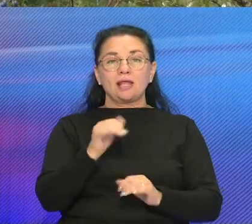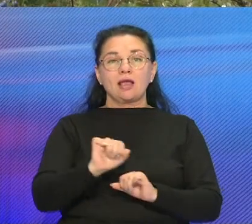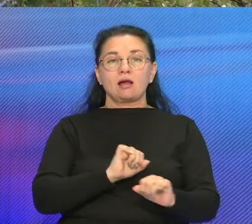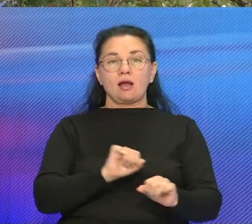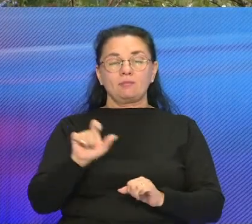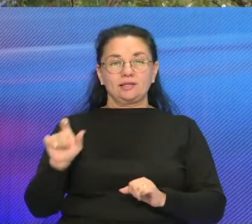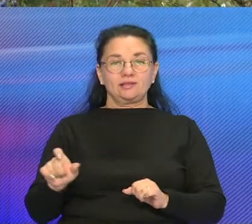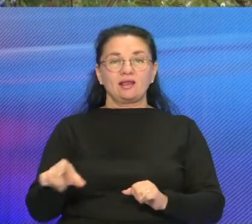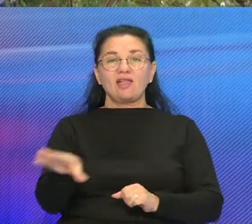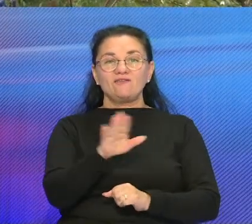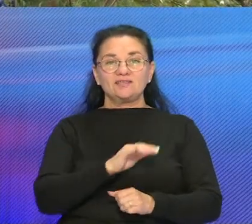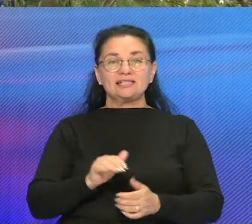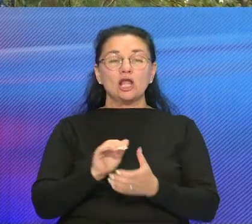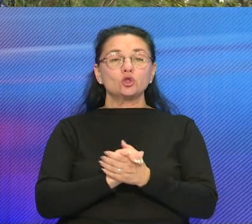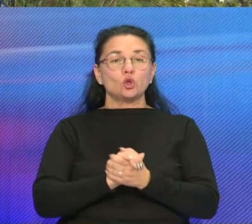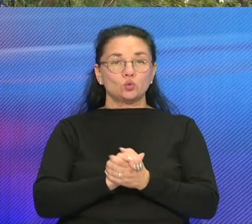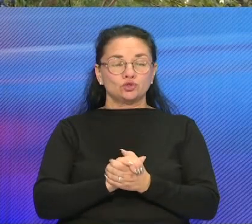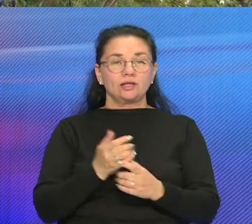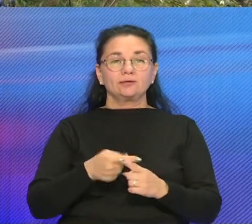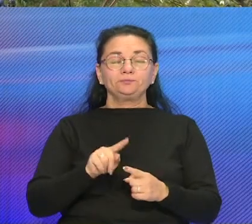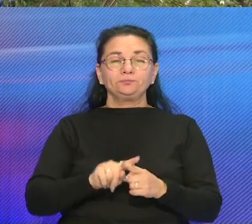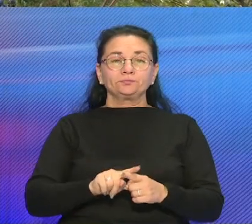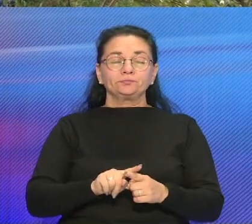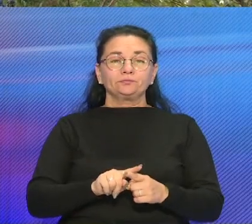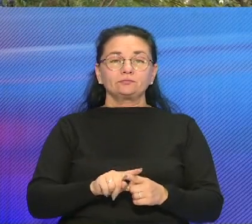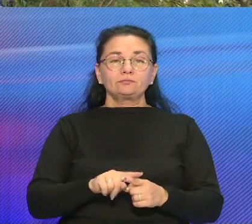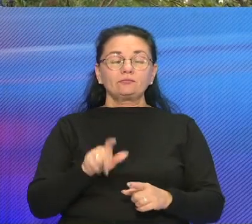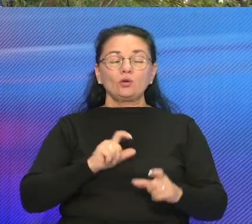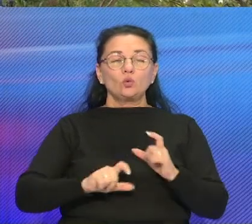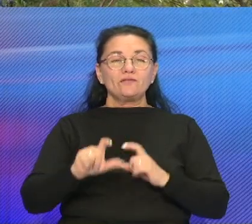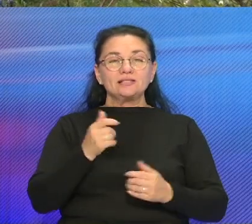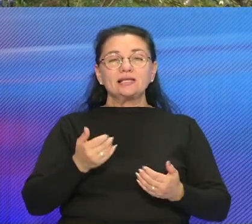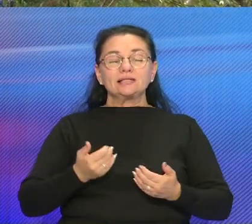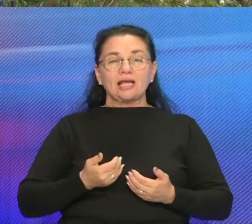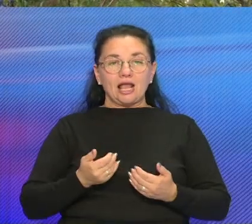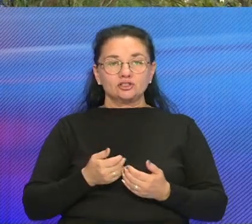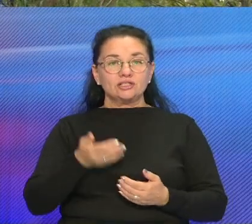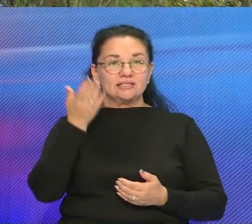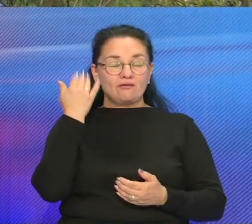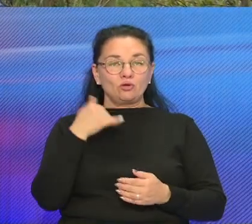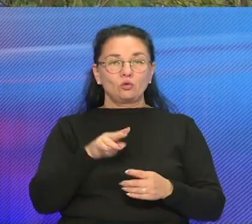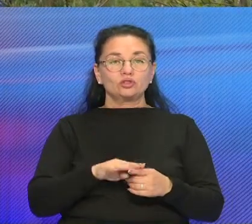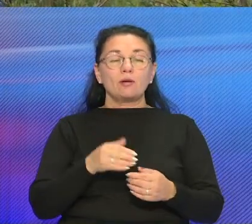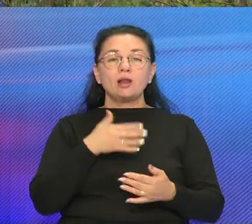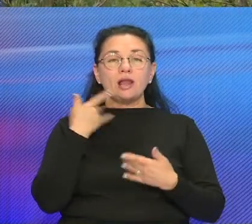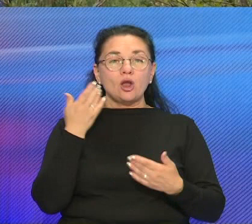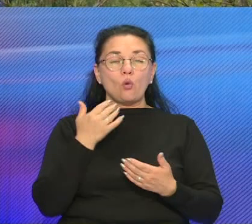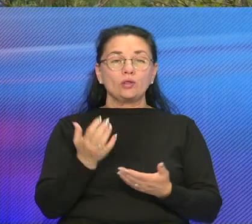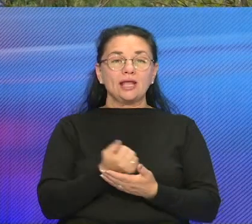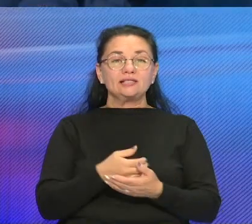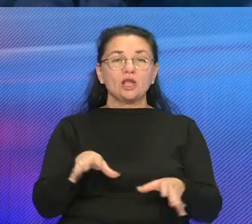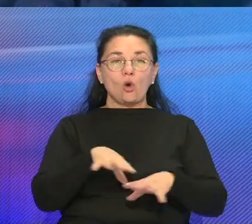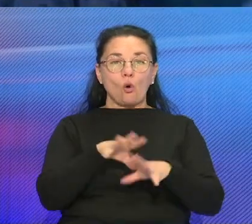Все ребята дружные, с многими мы уже работаем в течение университетской жизни. С ними легко находить контакт, если нужна какая-то помощь,